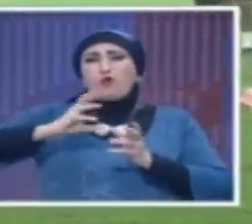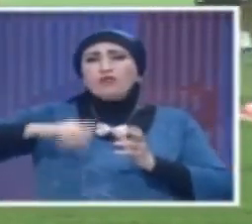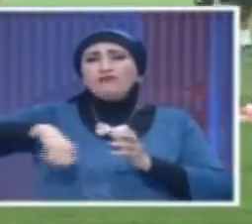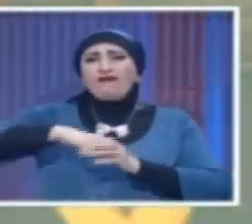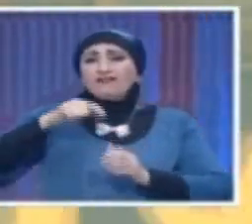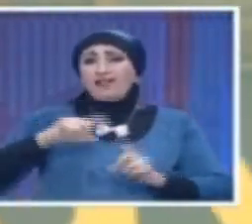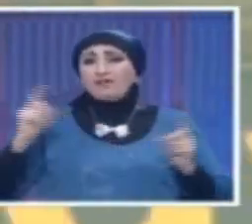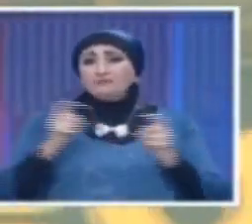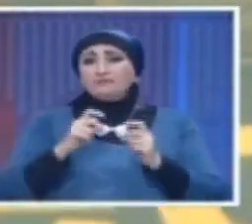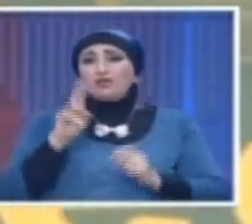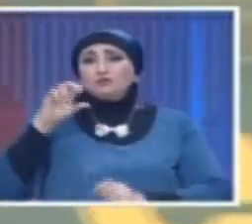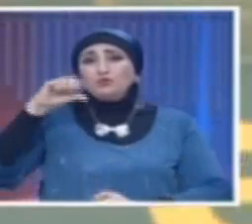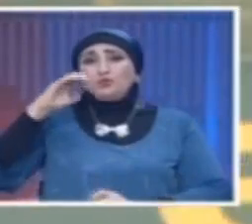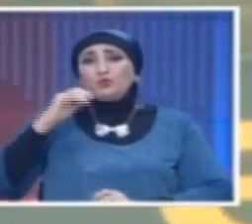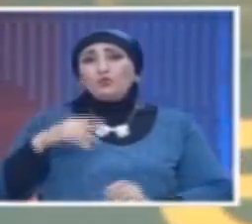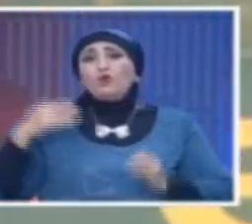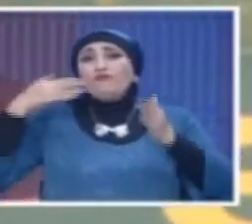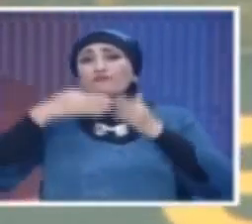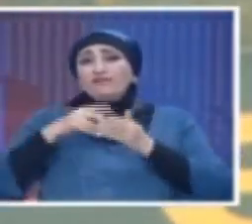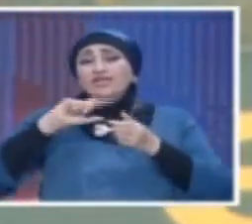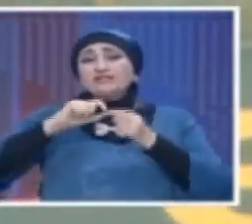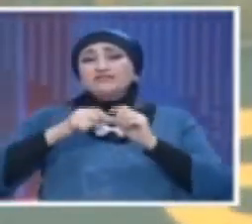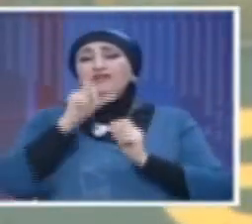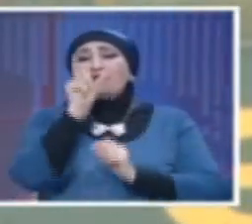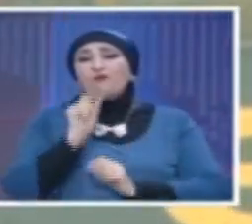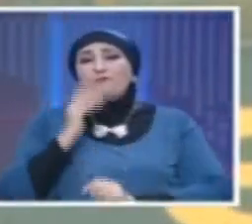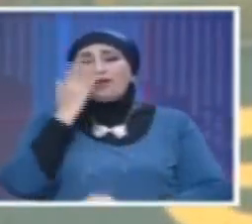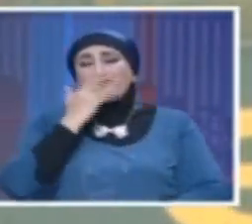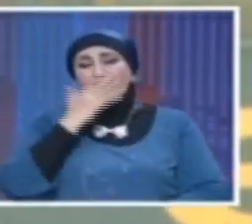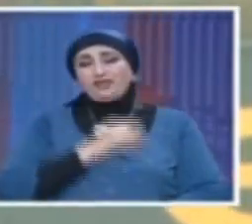بالجولة الثالثة لتصفيات أمم إفريقيا.